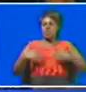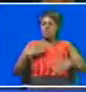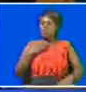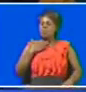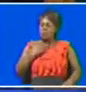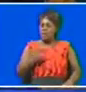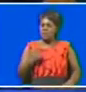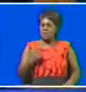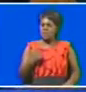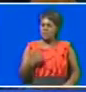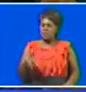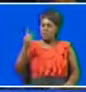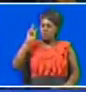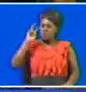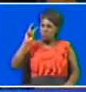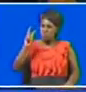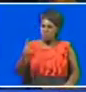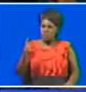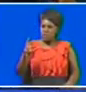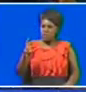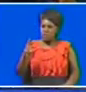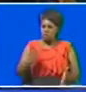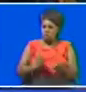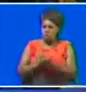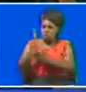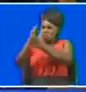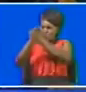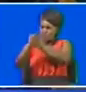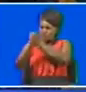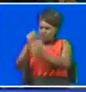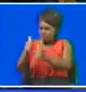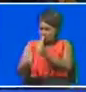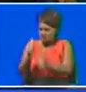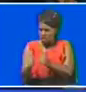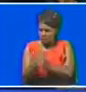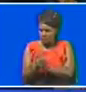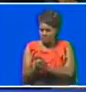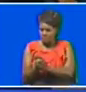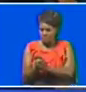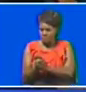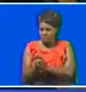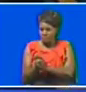anataka kuiona iliozaliwa na ile handshake